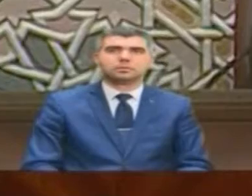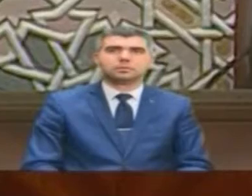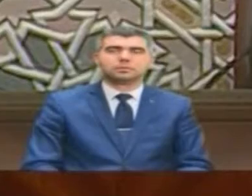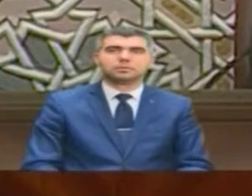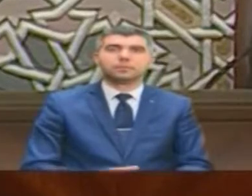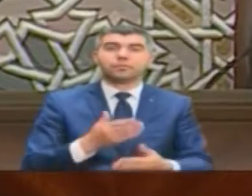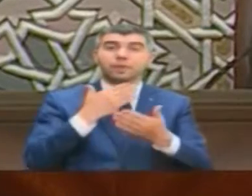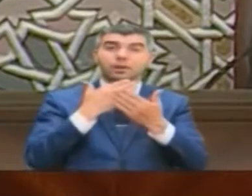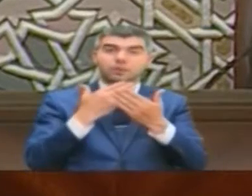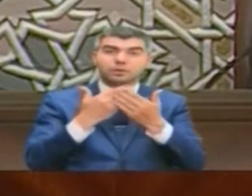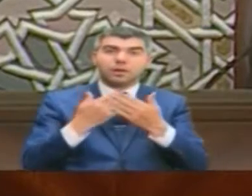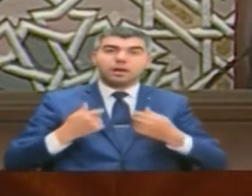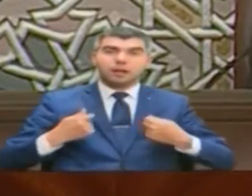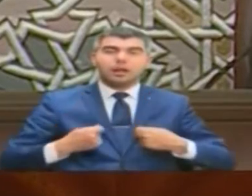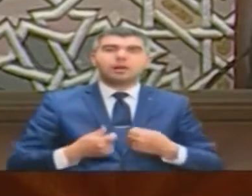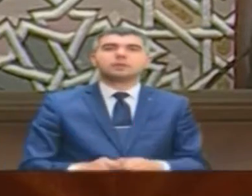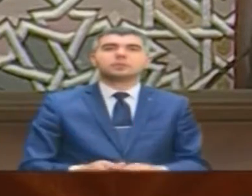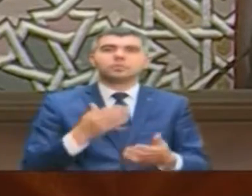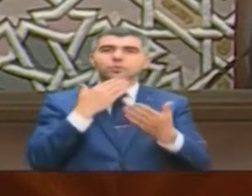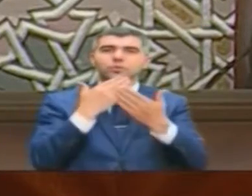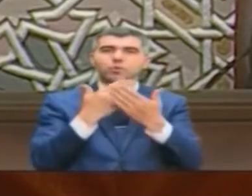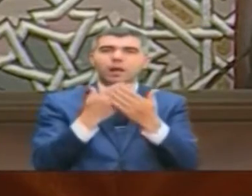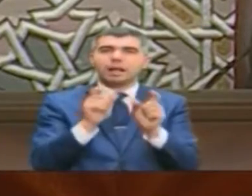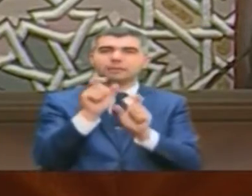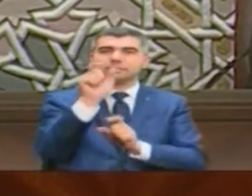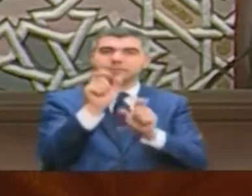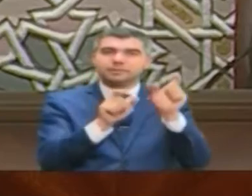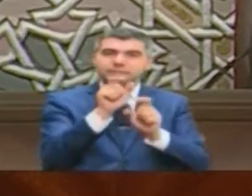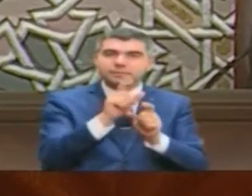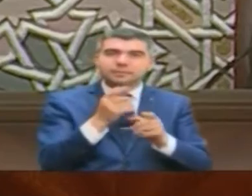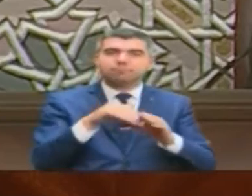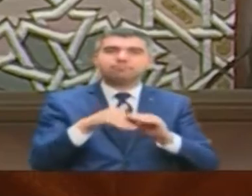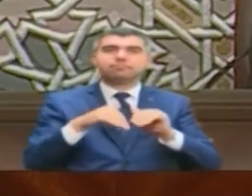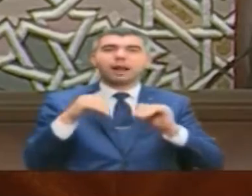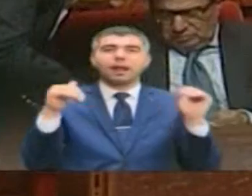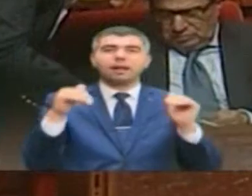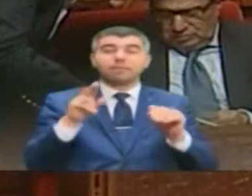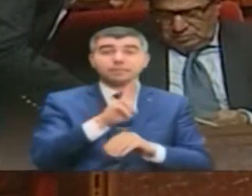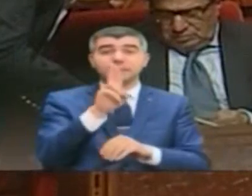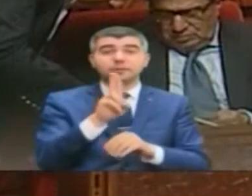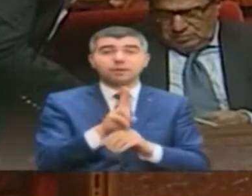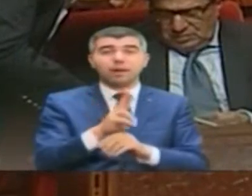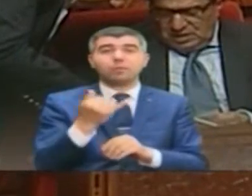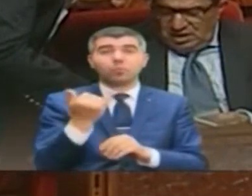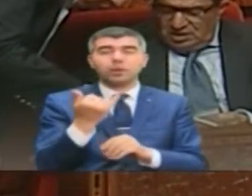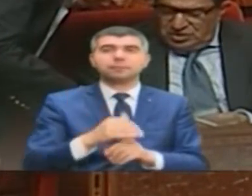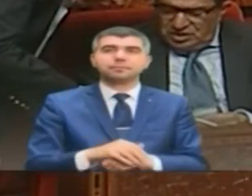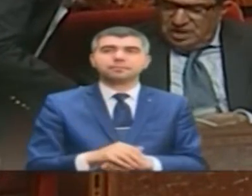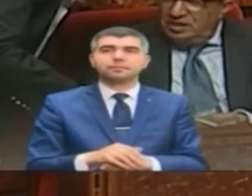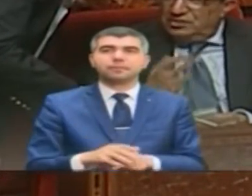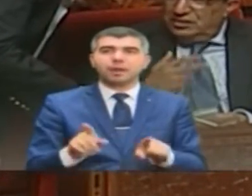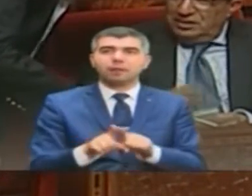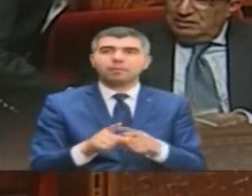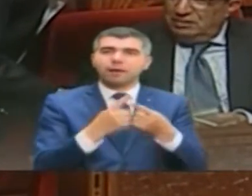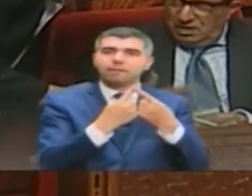شكرا السيد الرئيس اشكر الساده النواب المحترمين على ترحم هذا السؤال اللي هو في الحقيقه كذكر